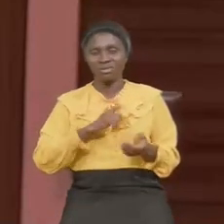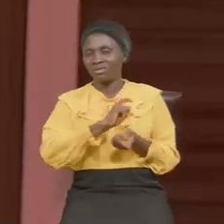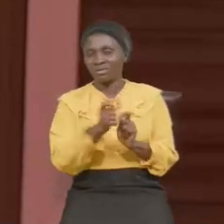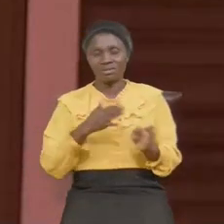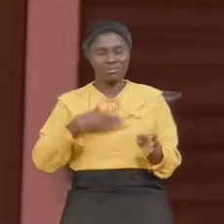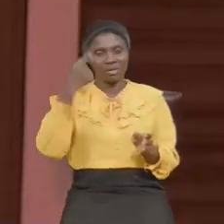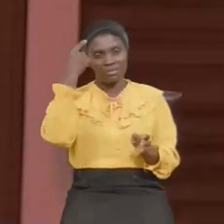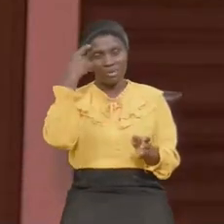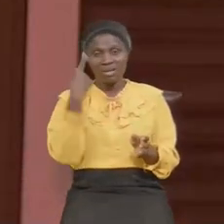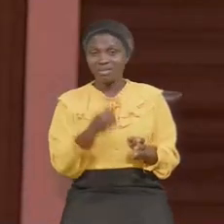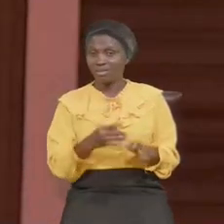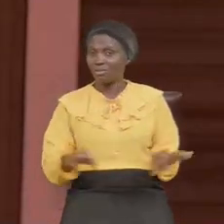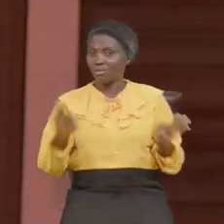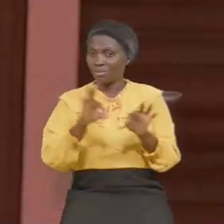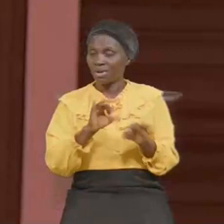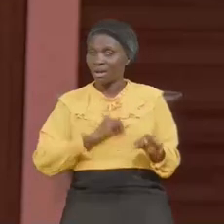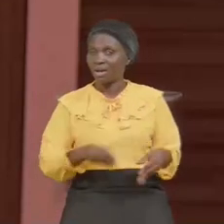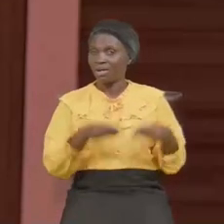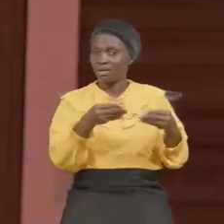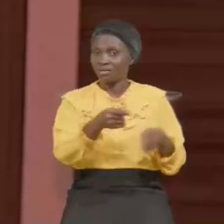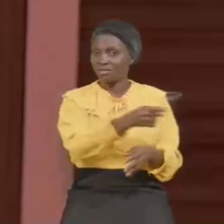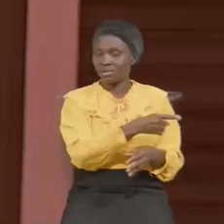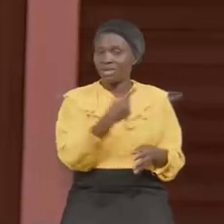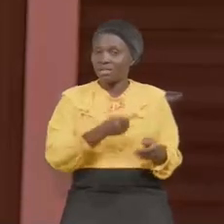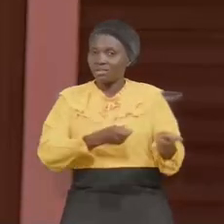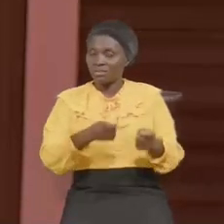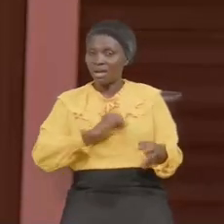de plan, la domination, la dignité que je leur donne, je vais